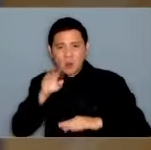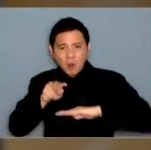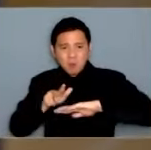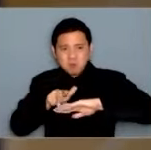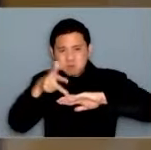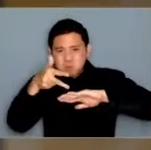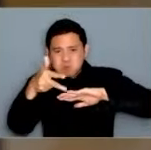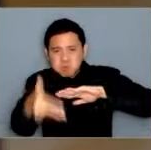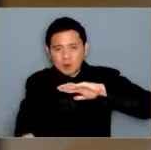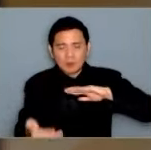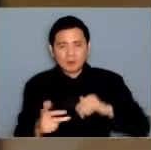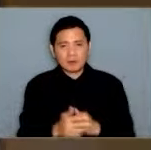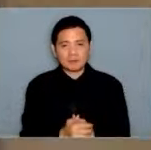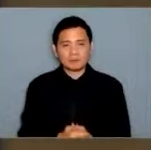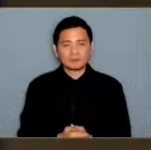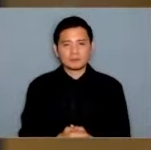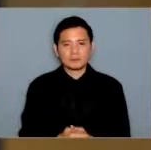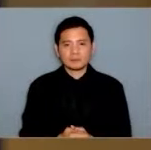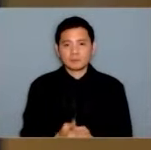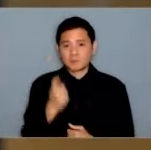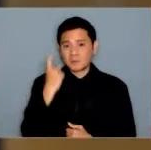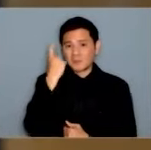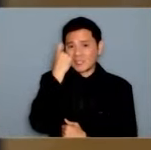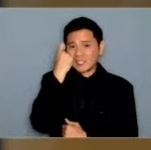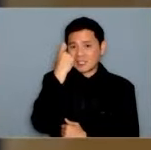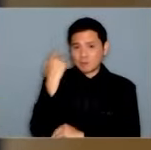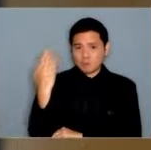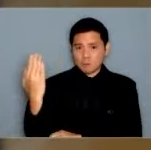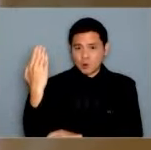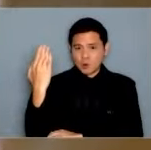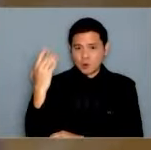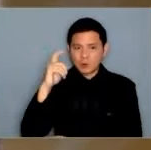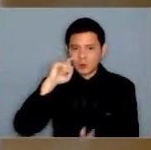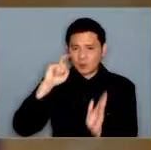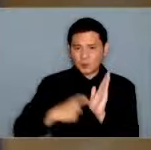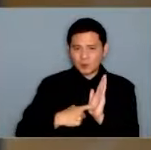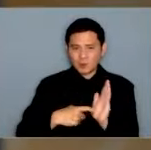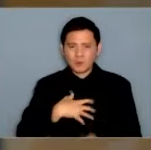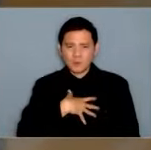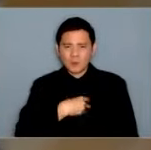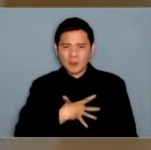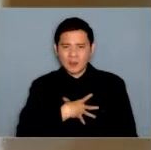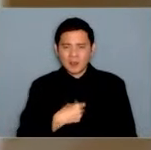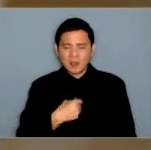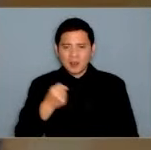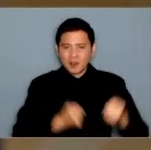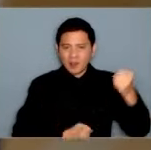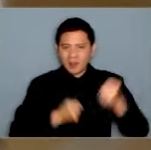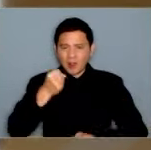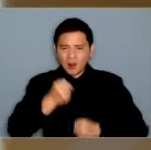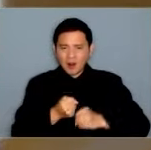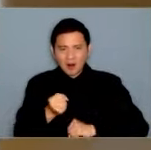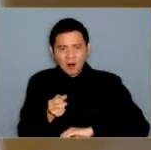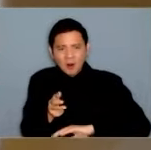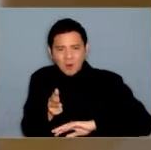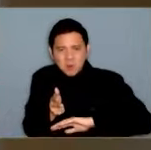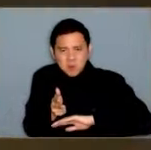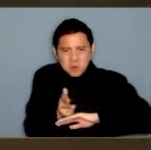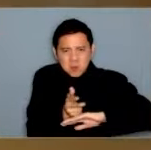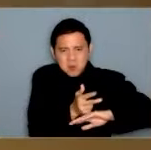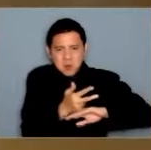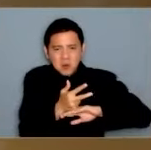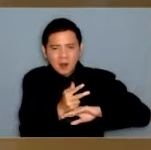Madaling araw pa lang kanina, nakita ng palutang-lutang ang puting kotseng yan sa rumaragasang baha sa barangay Bagong Lipunan sa Quezon